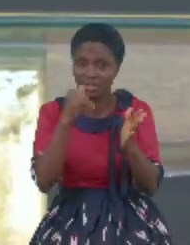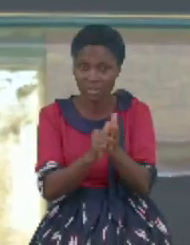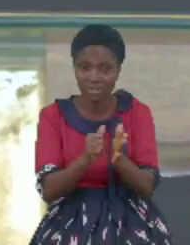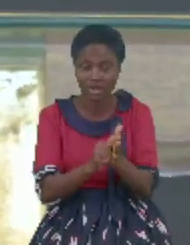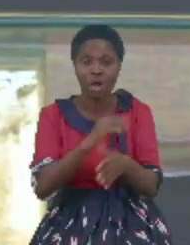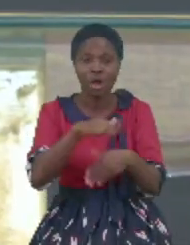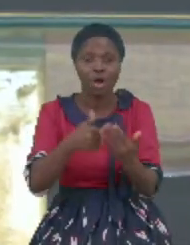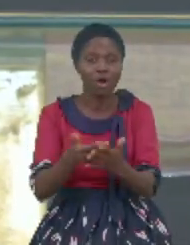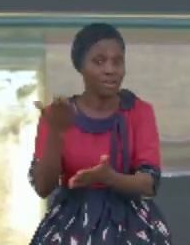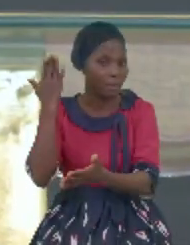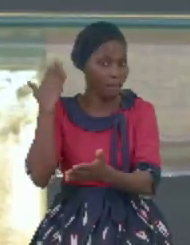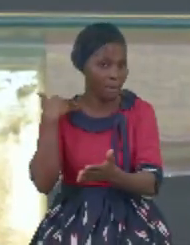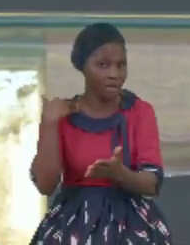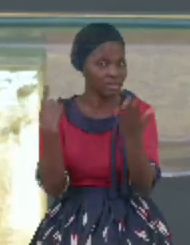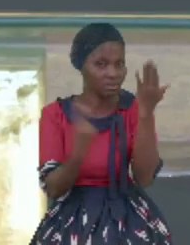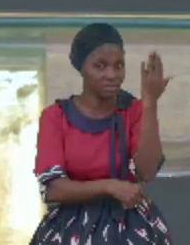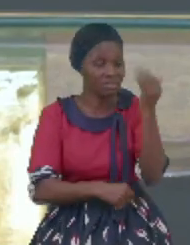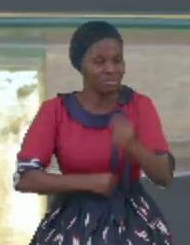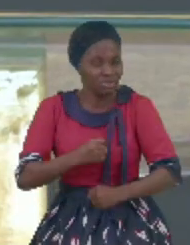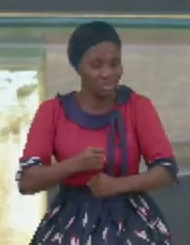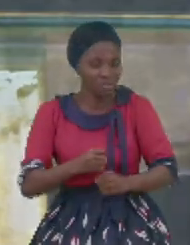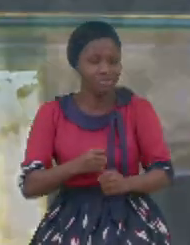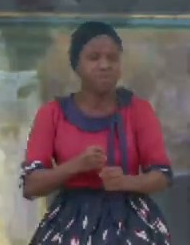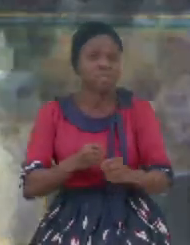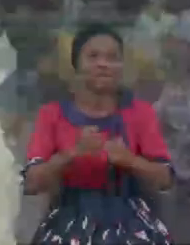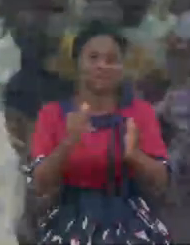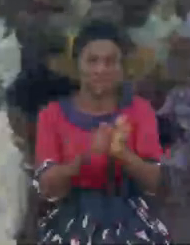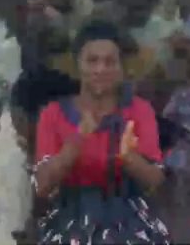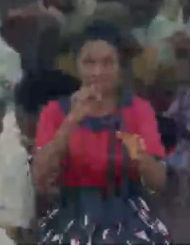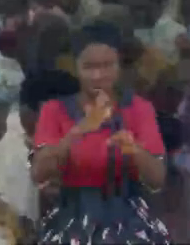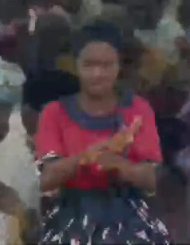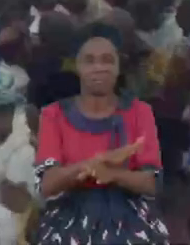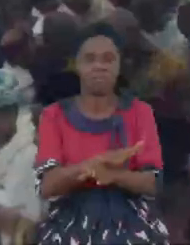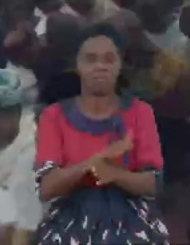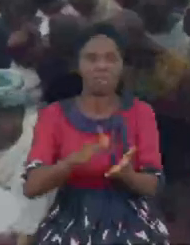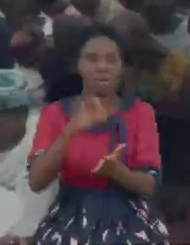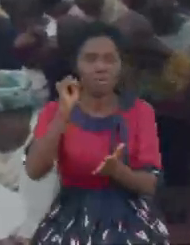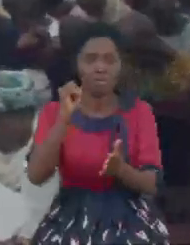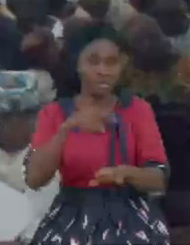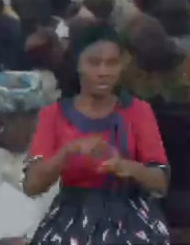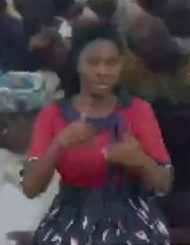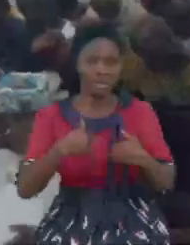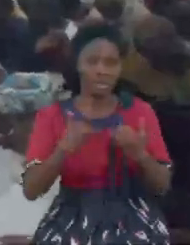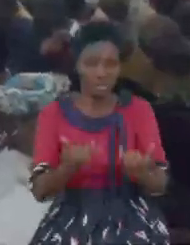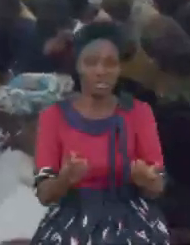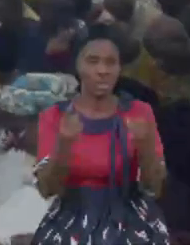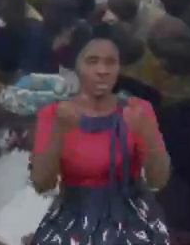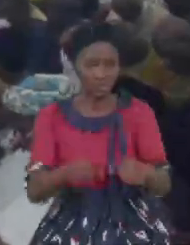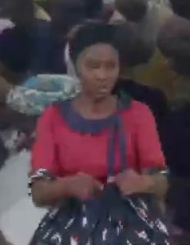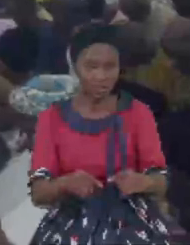souffrances passées suffisent, sont passées. Alors un temps glorieux est arrivé.